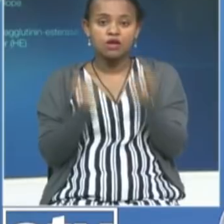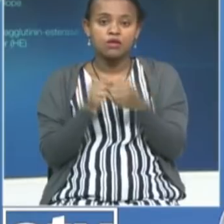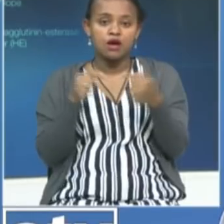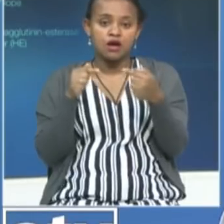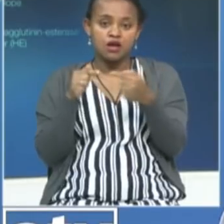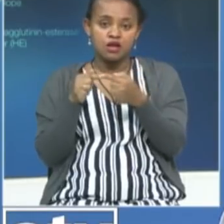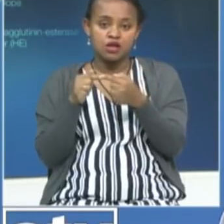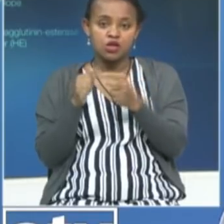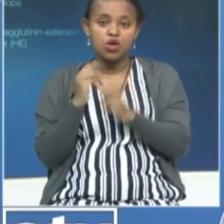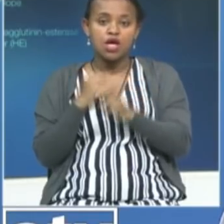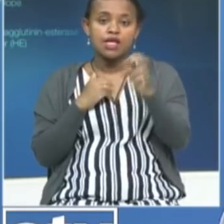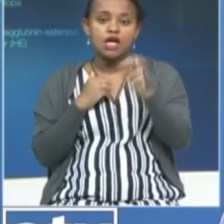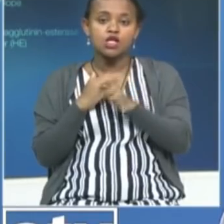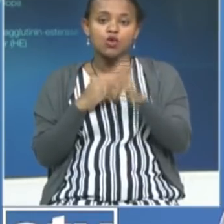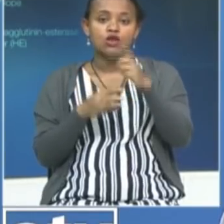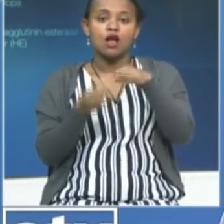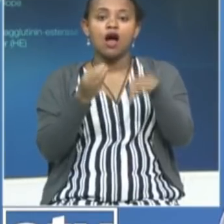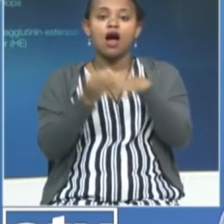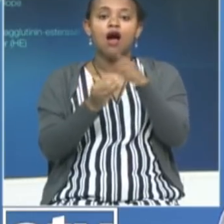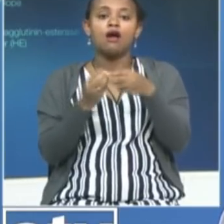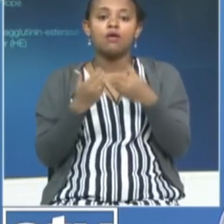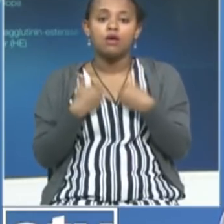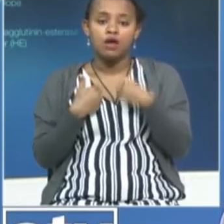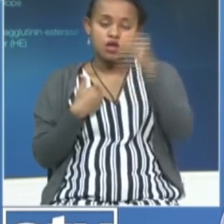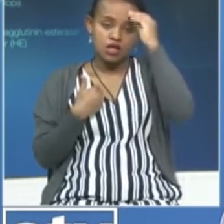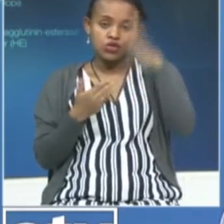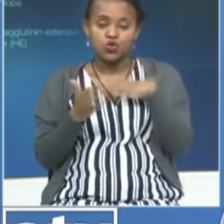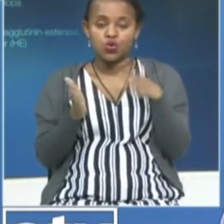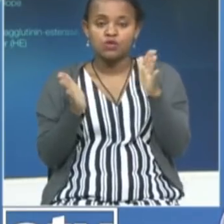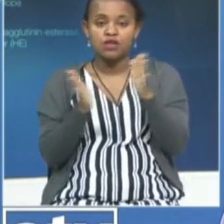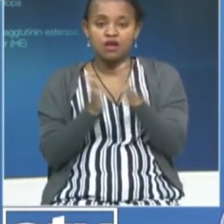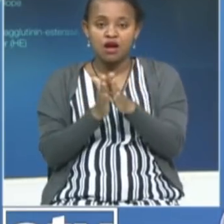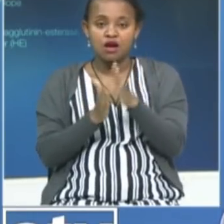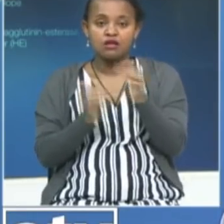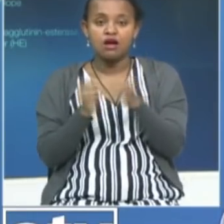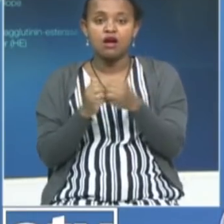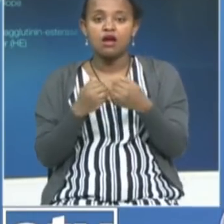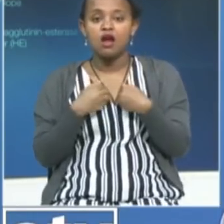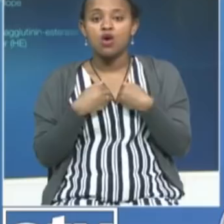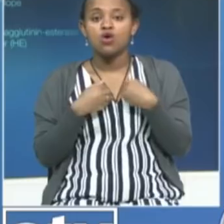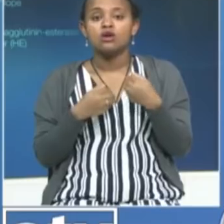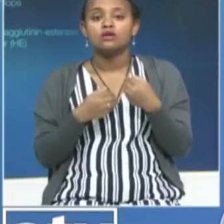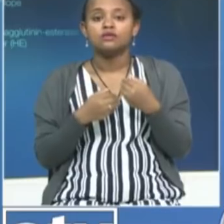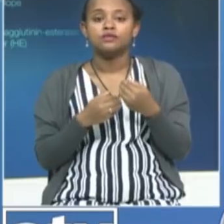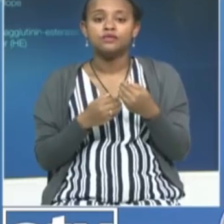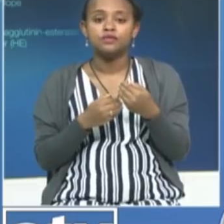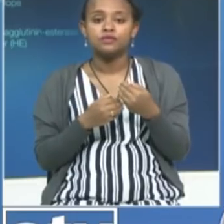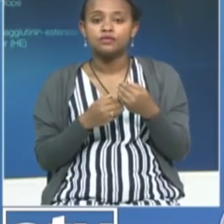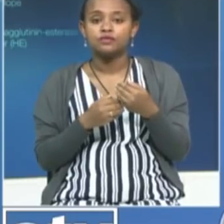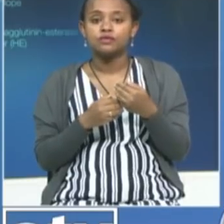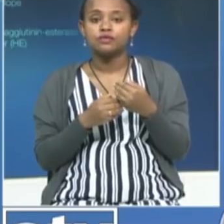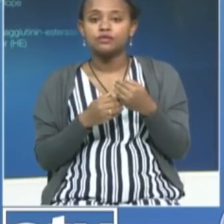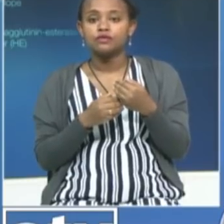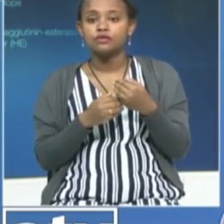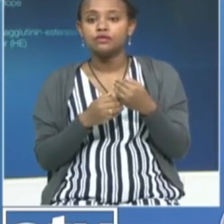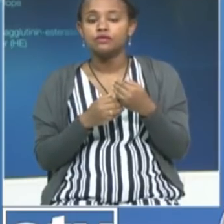የተያዘው የትራንስፖርት አካባቢ ያለው የሰዎች መጠጋጋት ጋር በተያያዘ ያለውን የተጋላጭነት ሁኔታ እንዴት ማየት ይቻላል፣ እንዴት